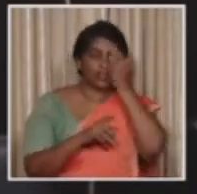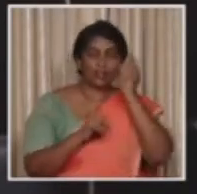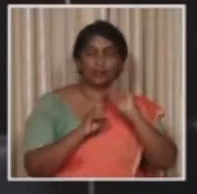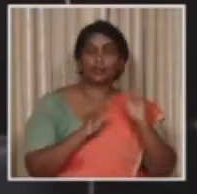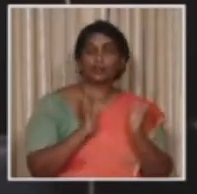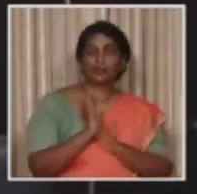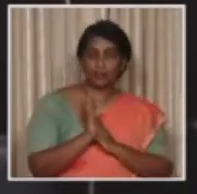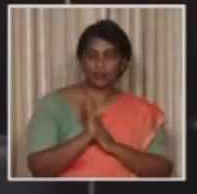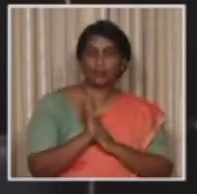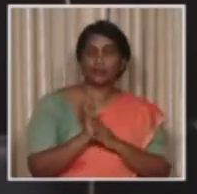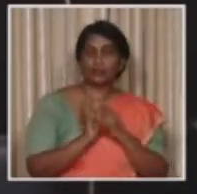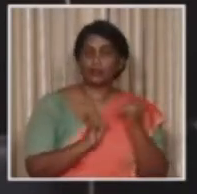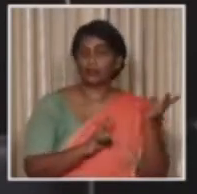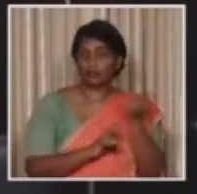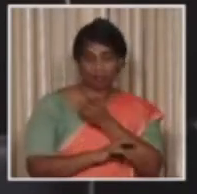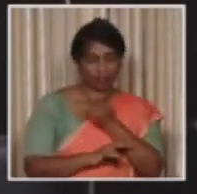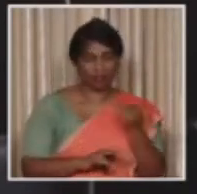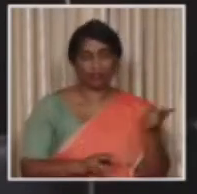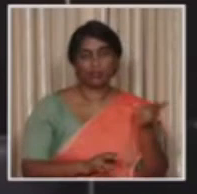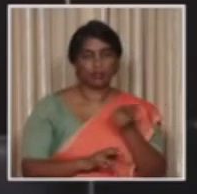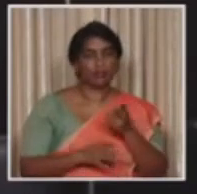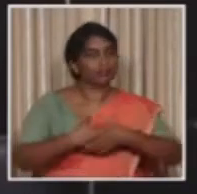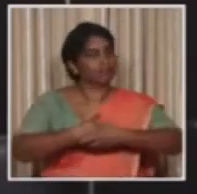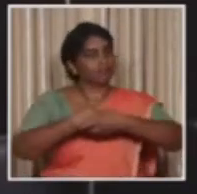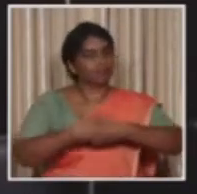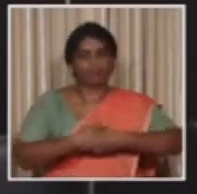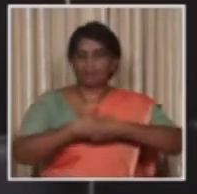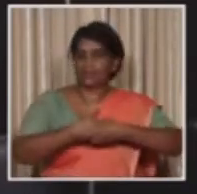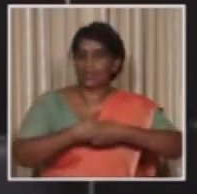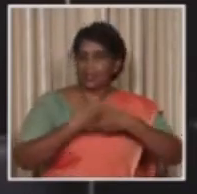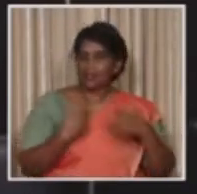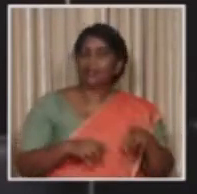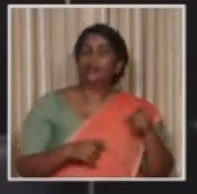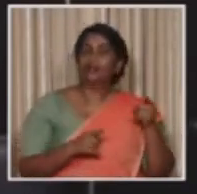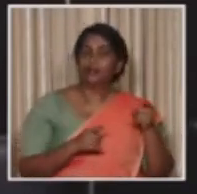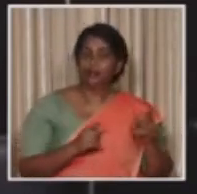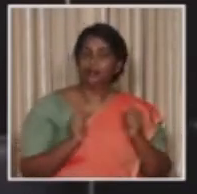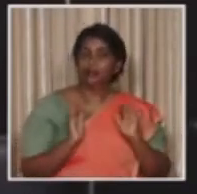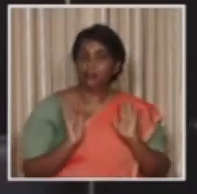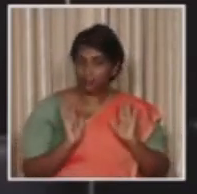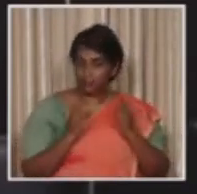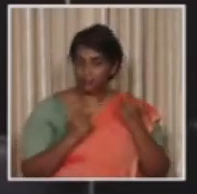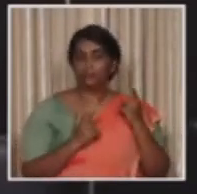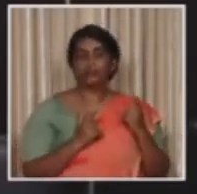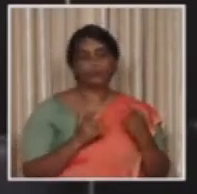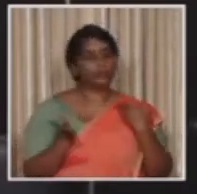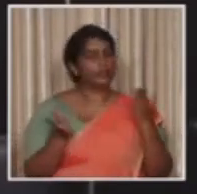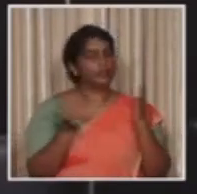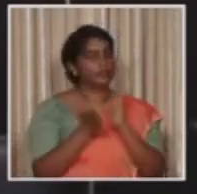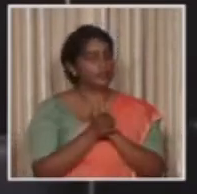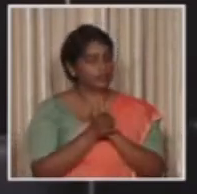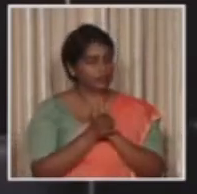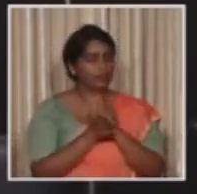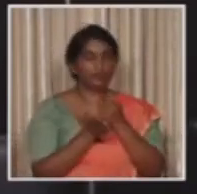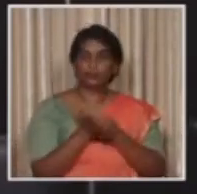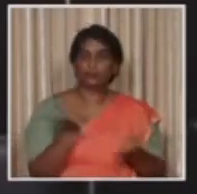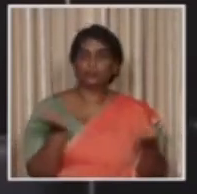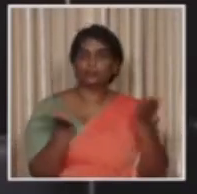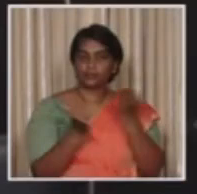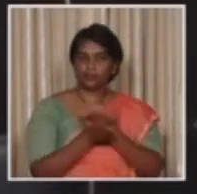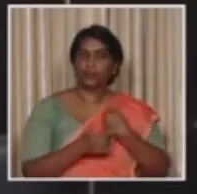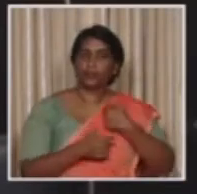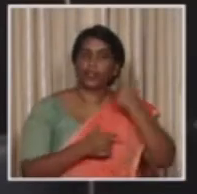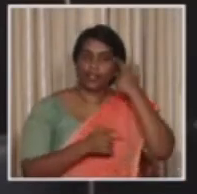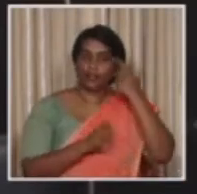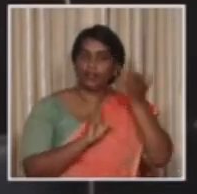අගමැති ඉච්ඡාක් රබින් මැතිතුමා අතට අත දීලා ඒ පටන්ගත්ත ඒ සාම ගිවිසුම මම